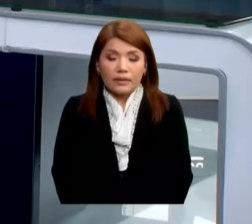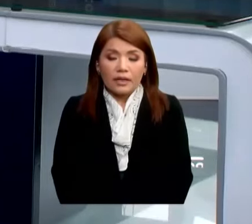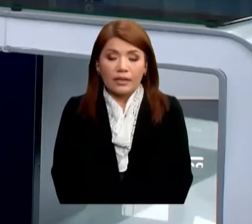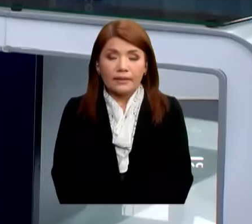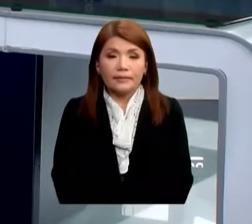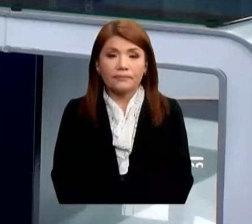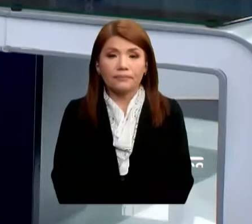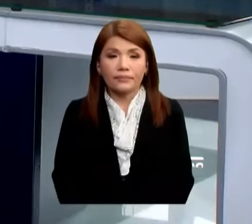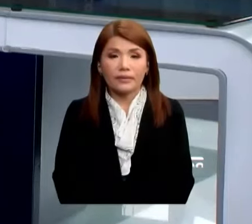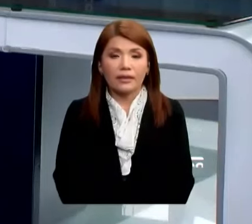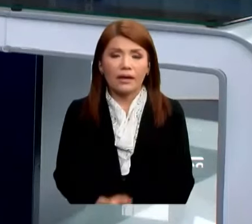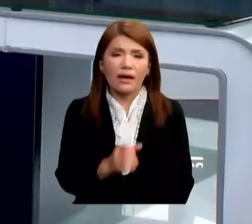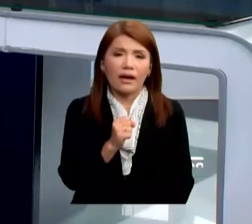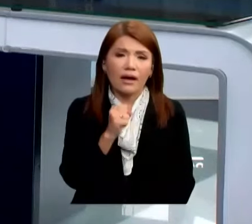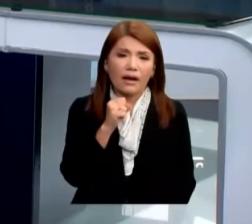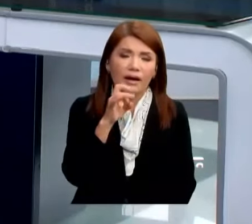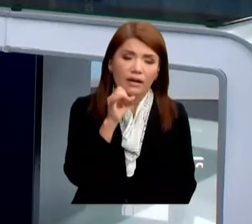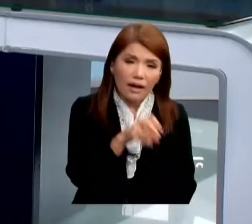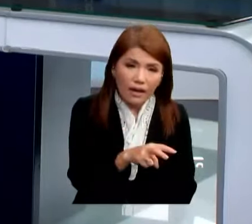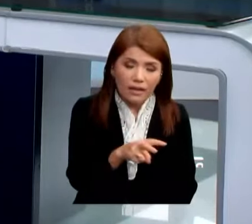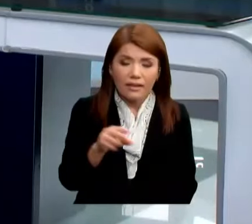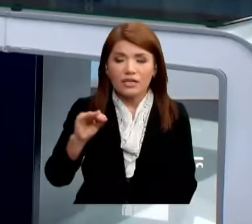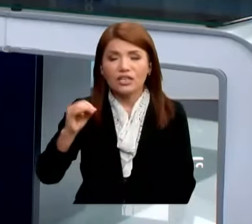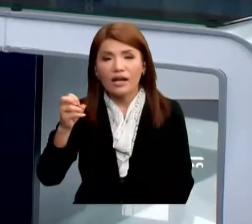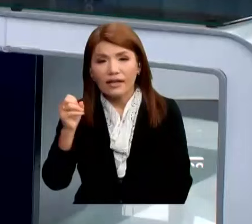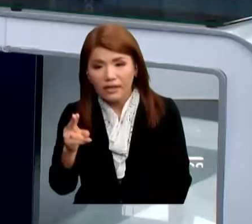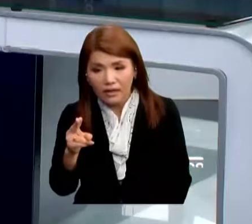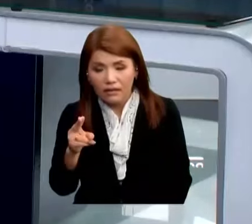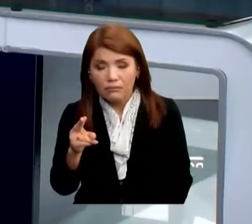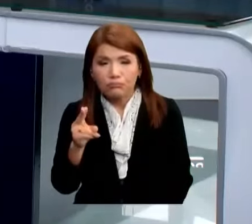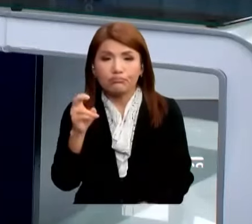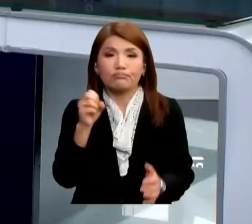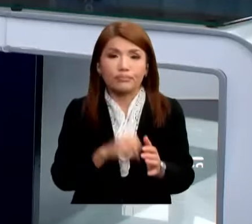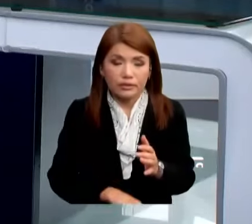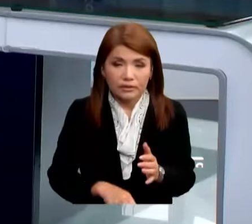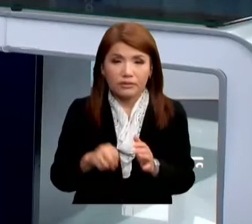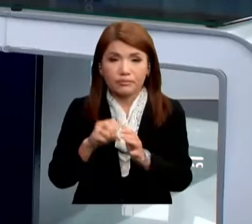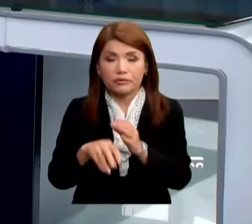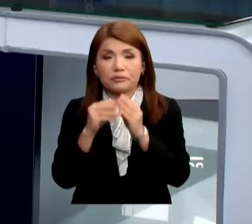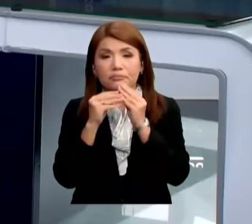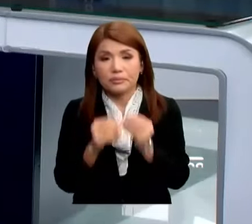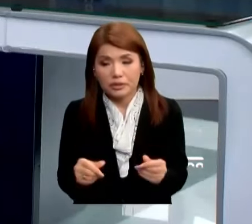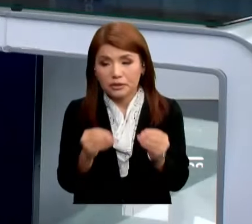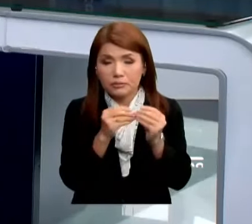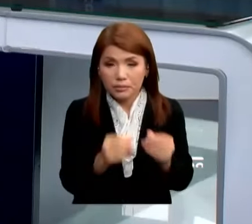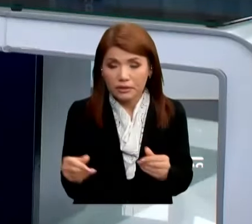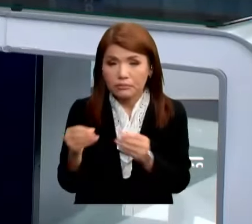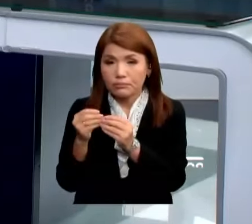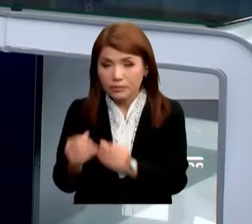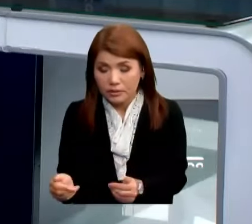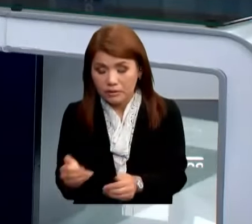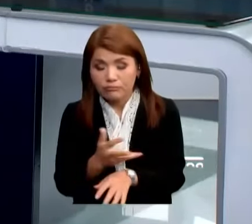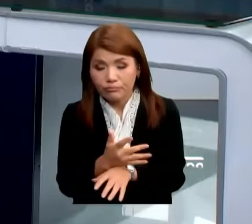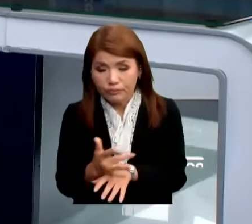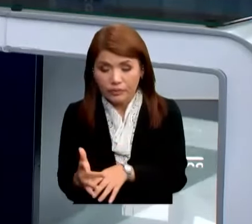убили орал убили Жак и теперь убиваем Балхаш это эксперты так высказываются о методах правительства